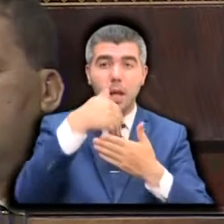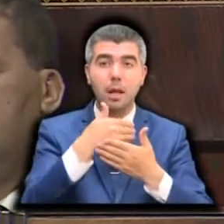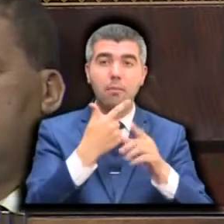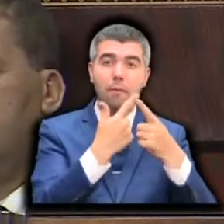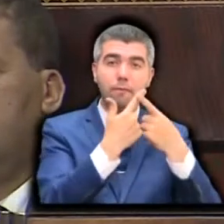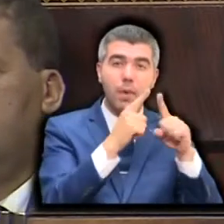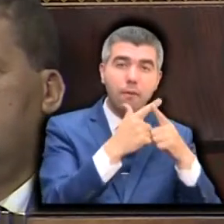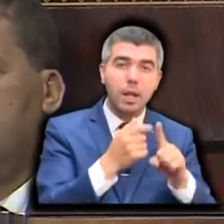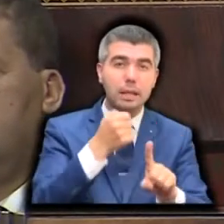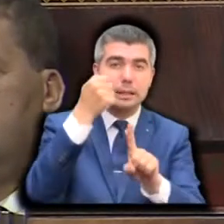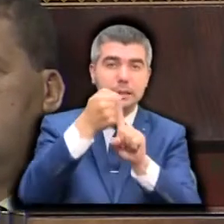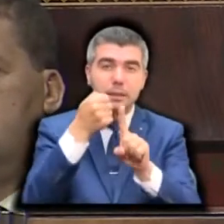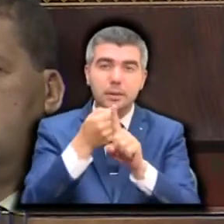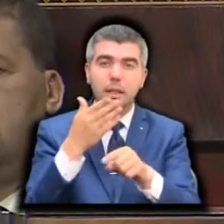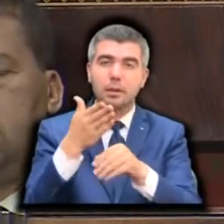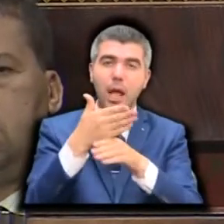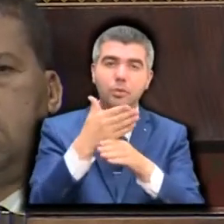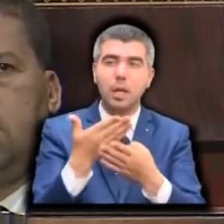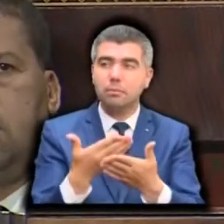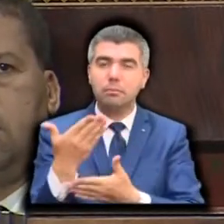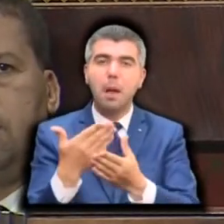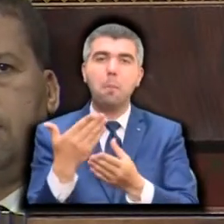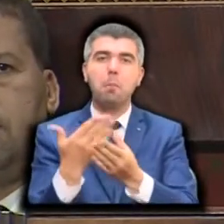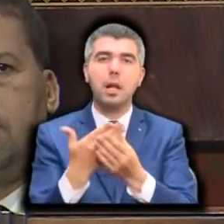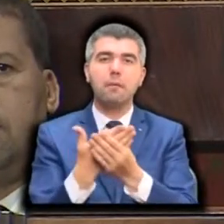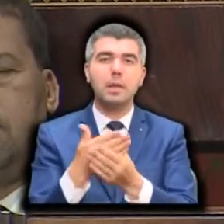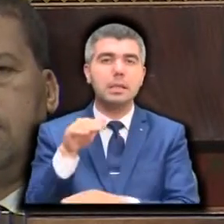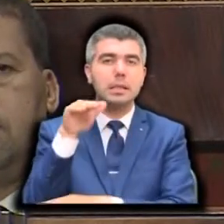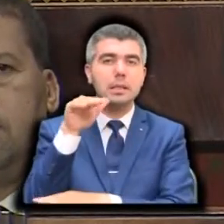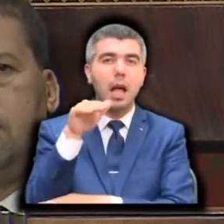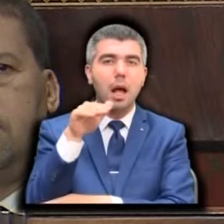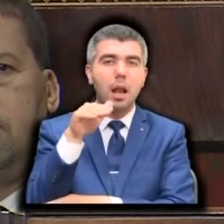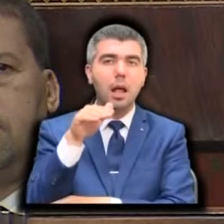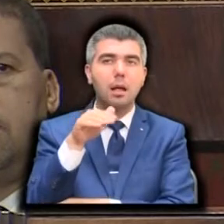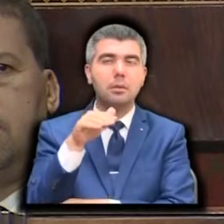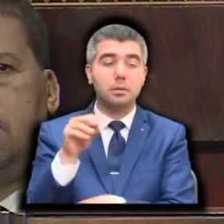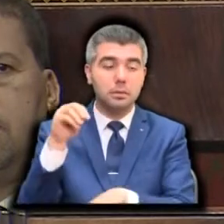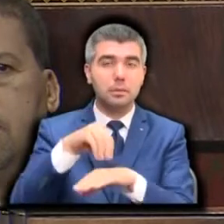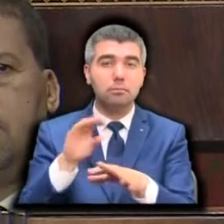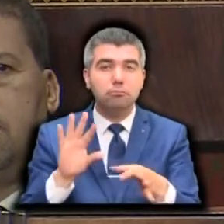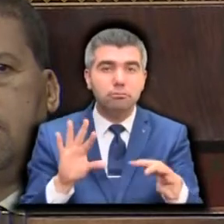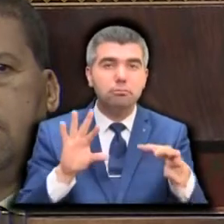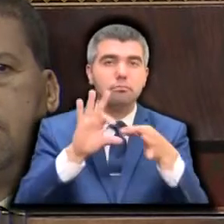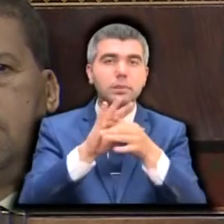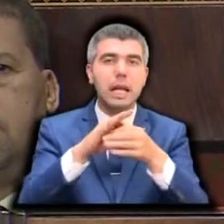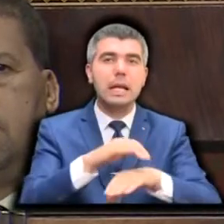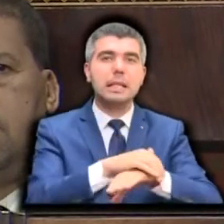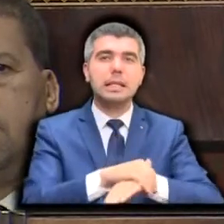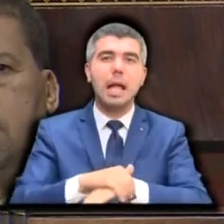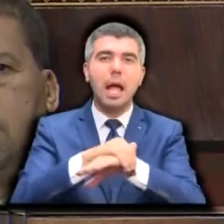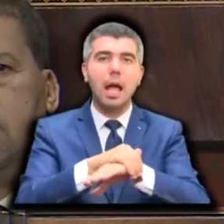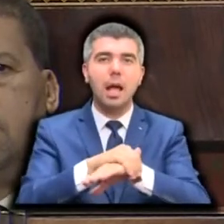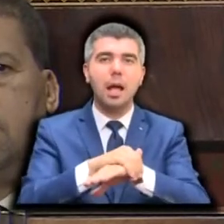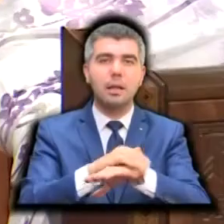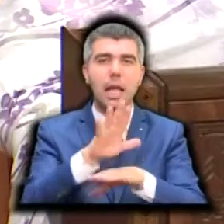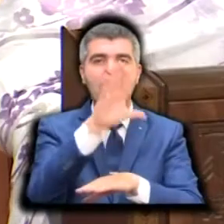المجهودات الدبلوماسية لصالح قضيتنا الوطنية، وخصوصا بعد عودة بلادنا إلى الاتحاد الإفريقي والزيارات